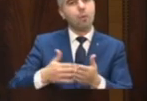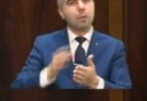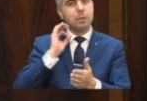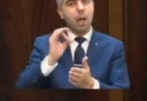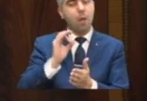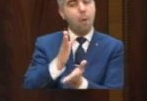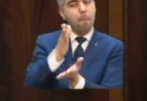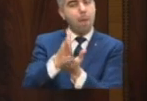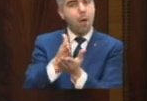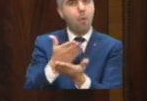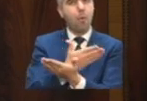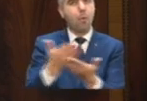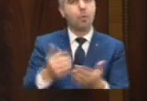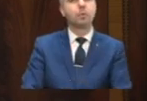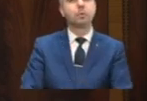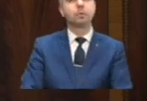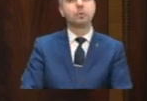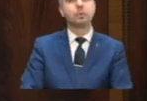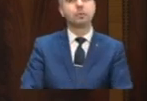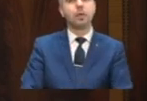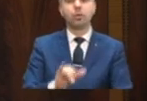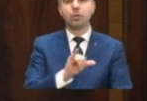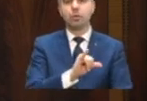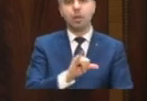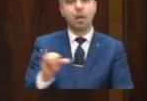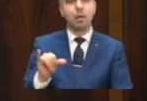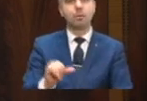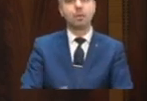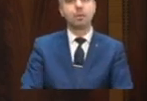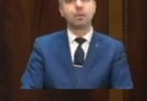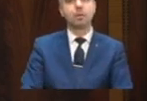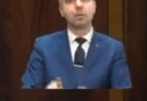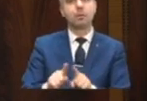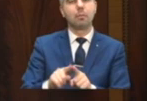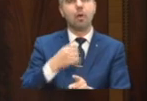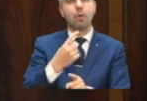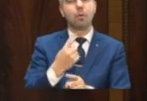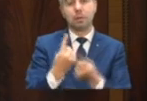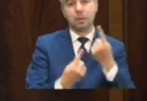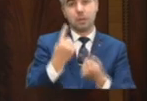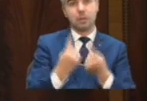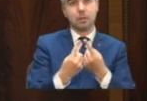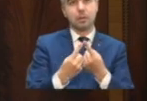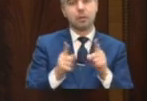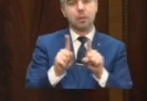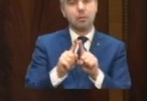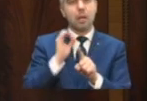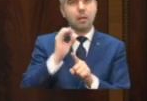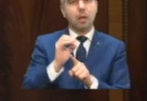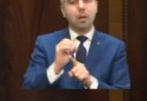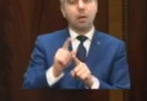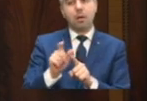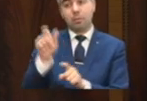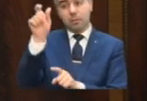السلوكيات اللازمة، وبالتالي لا يمكن إلا أن نخاطب بعضنا بعضا بالنائب